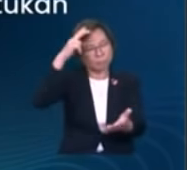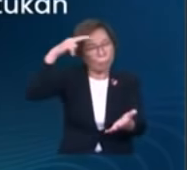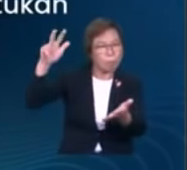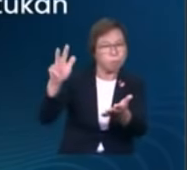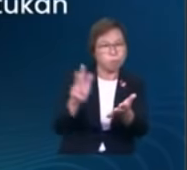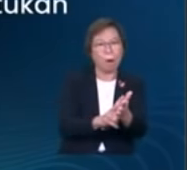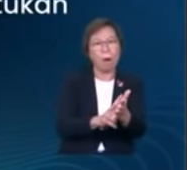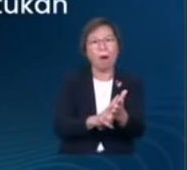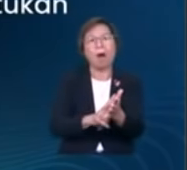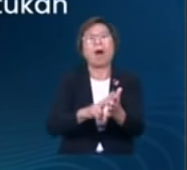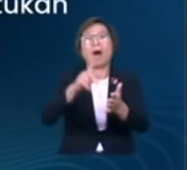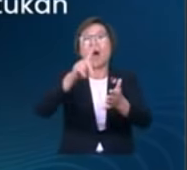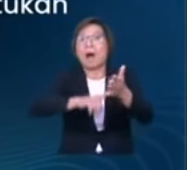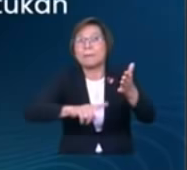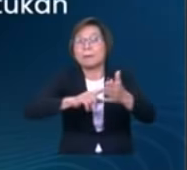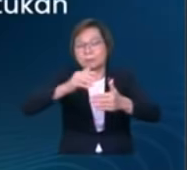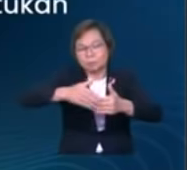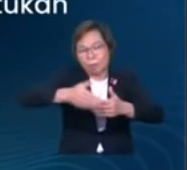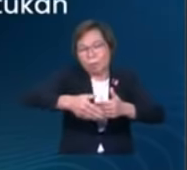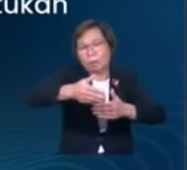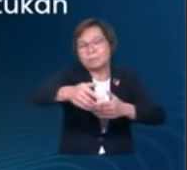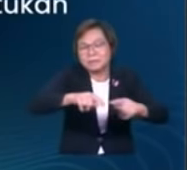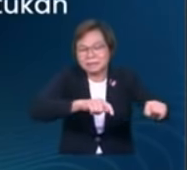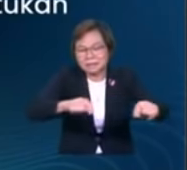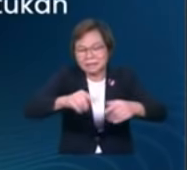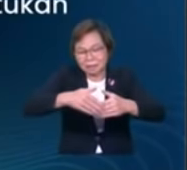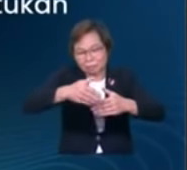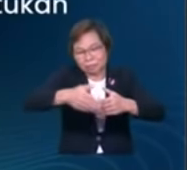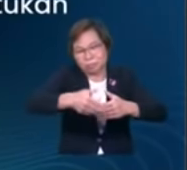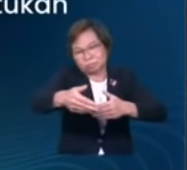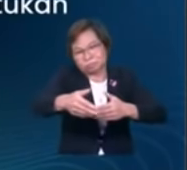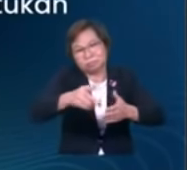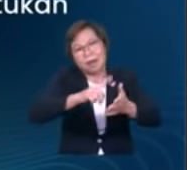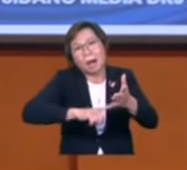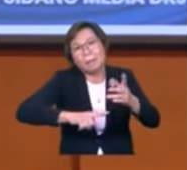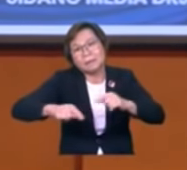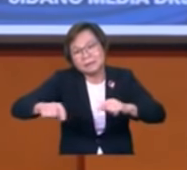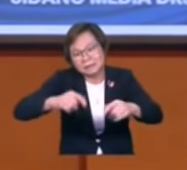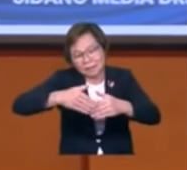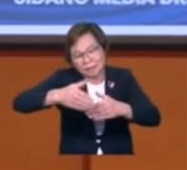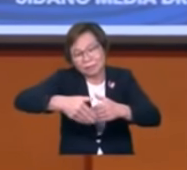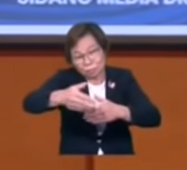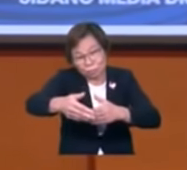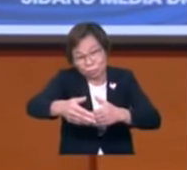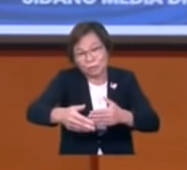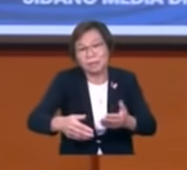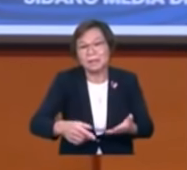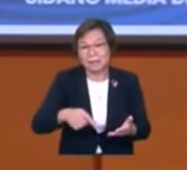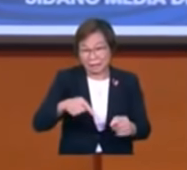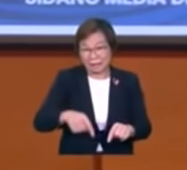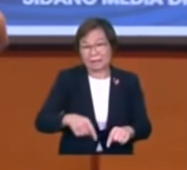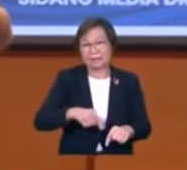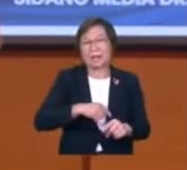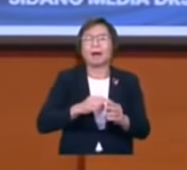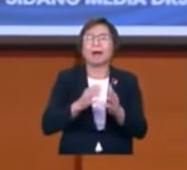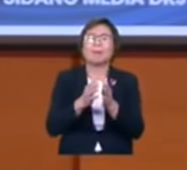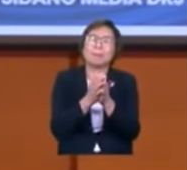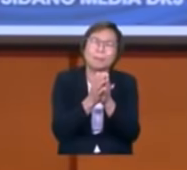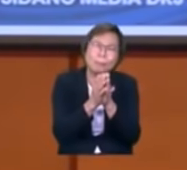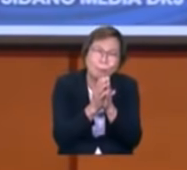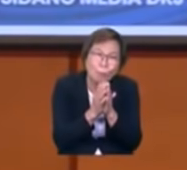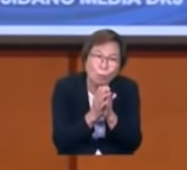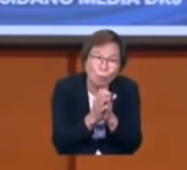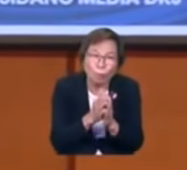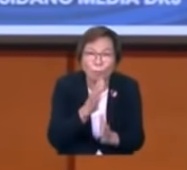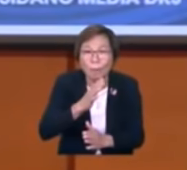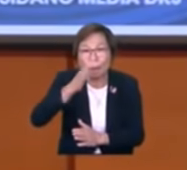ketetapan Apakah tindakan yang seterusnya jadi ini saya ama mohon jasa